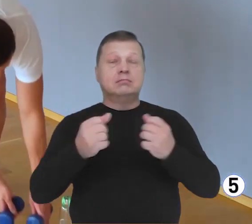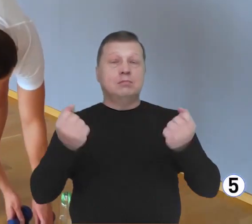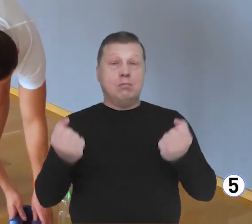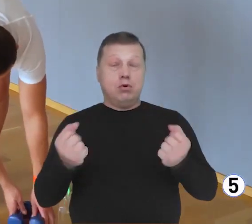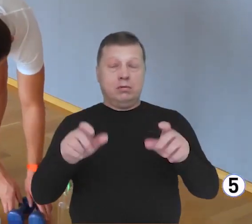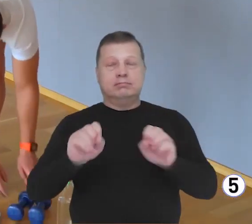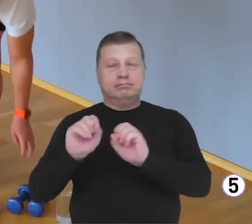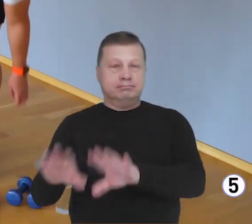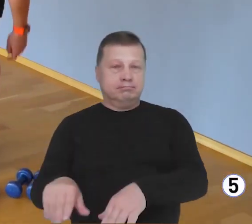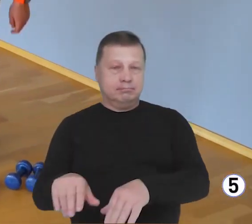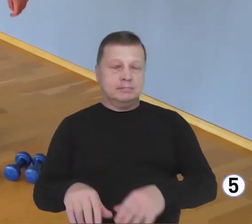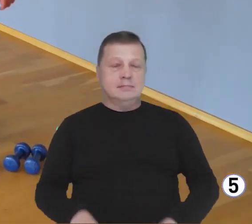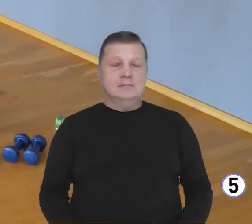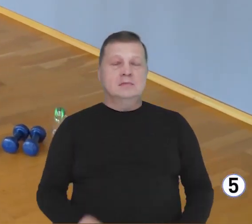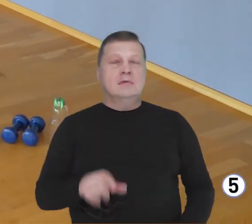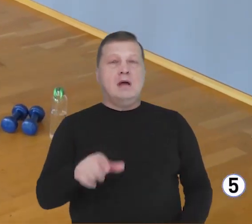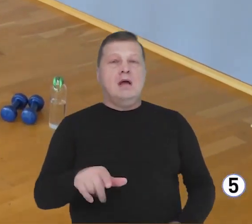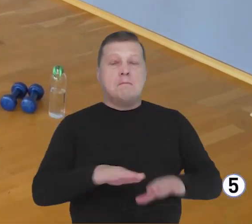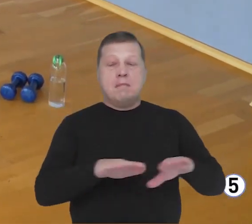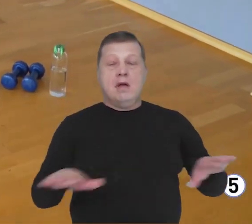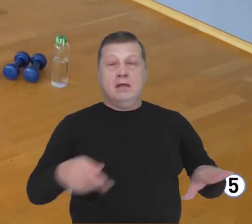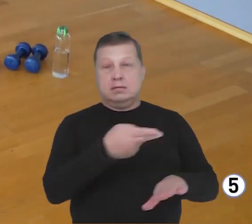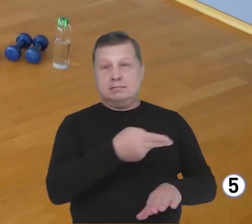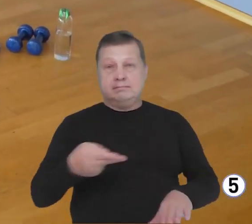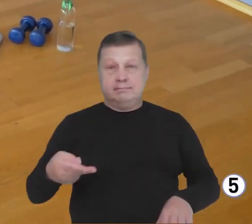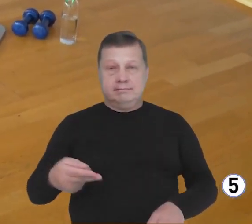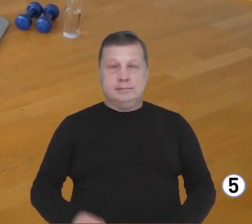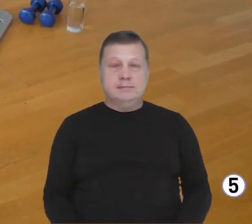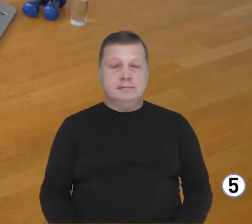hantle. Kładziemy się na macie.